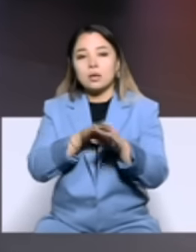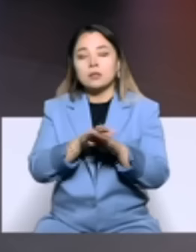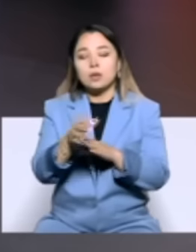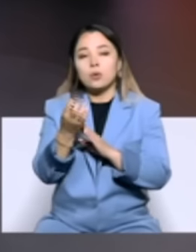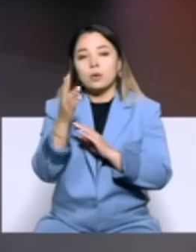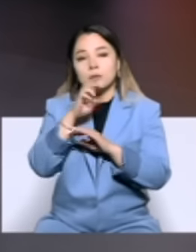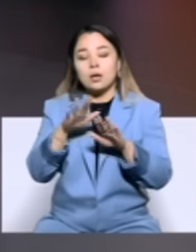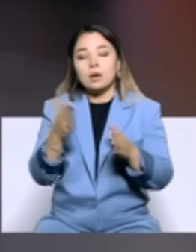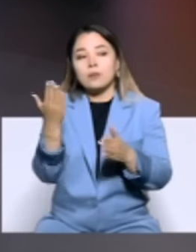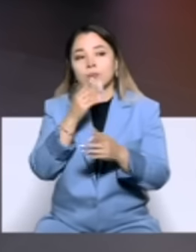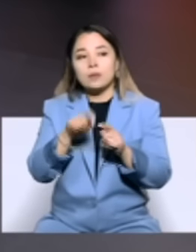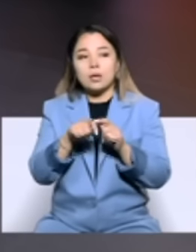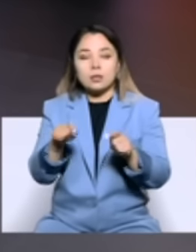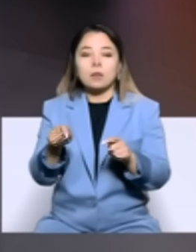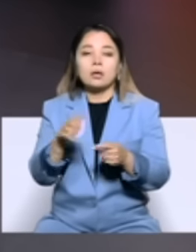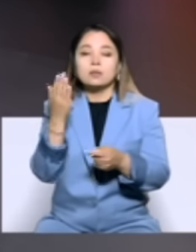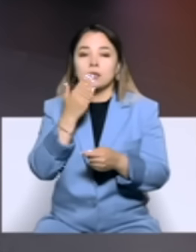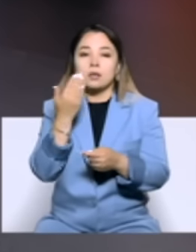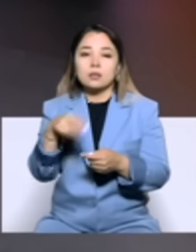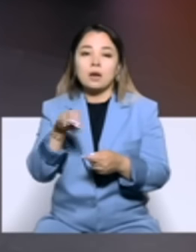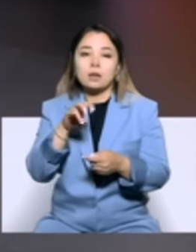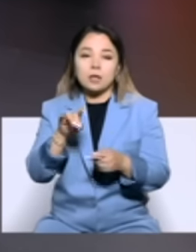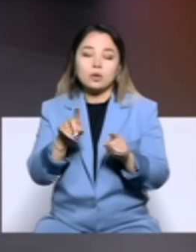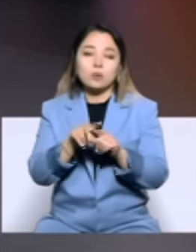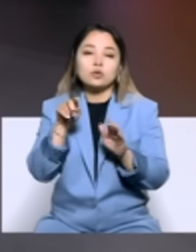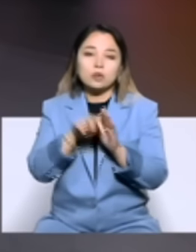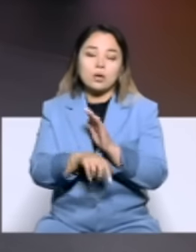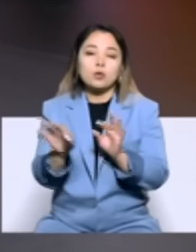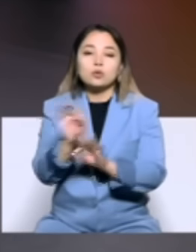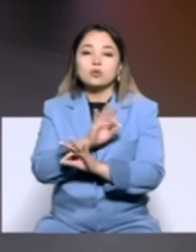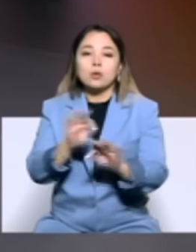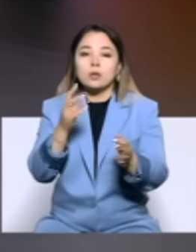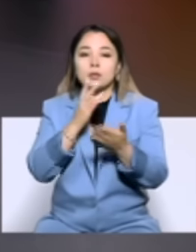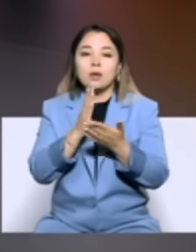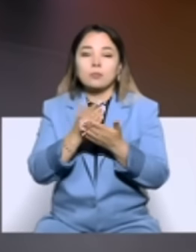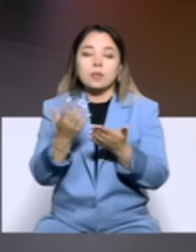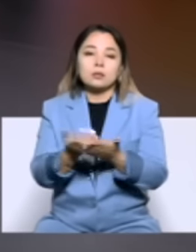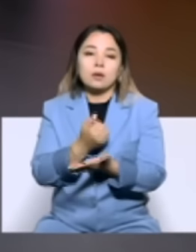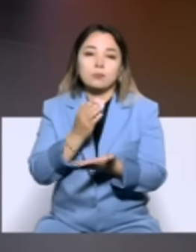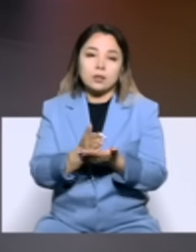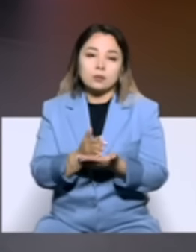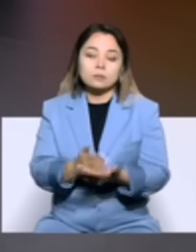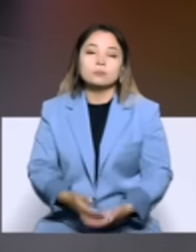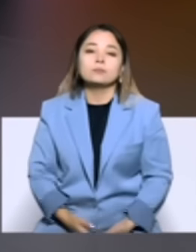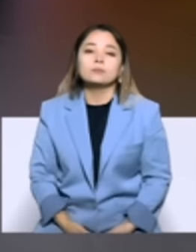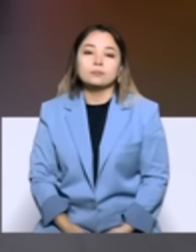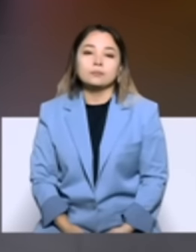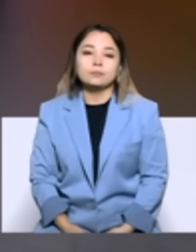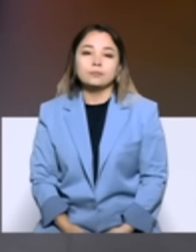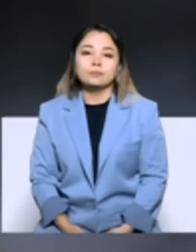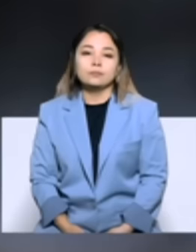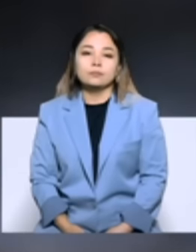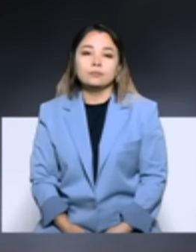14 елдің фильмі, Даниярдың фильмі солардың ішінде ең үздігі болып шықты.